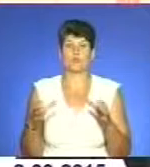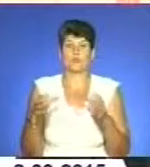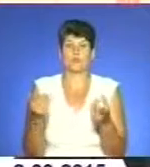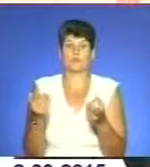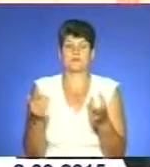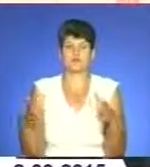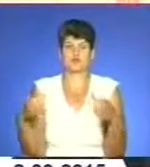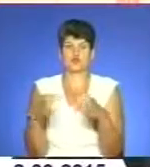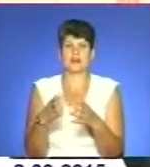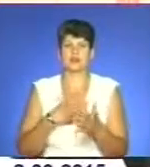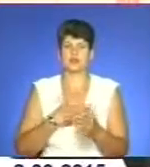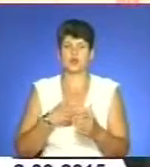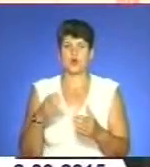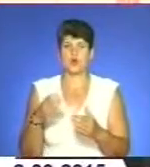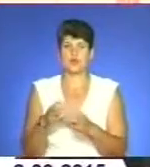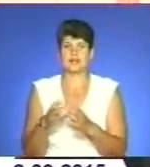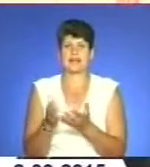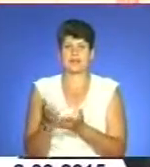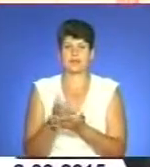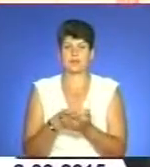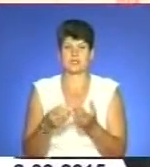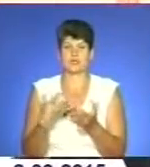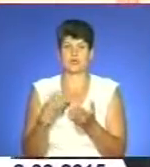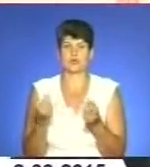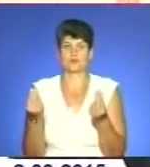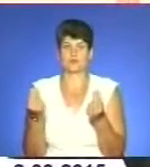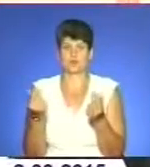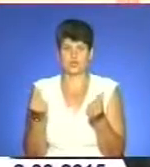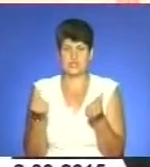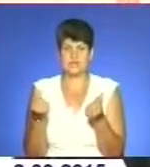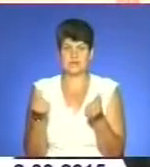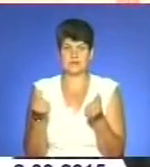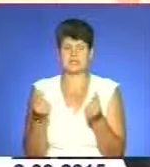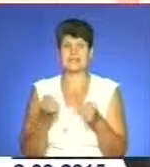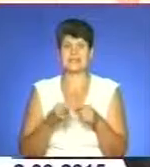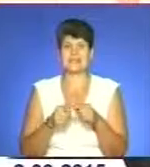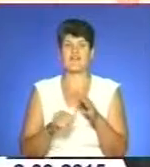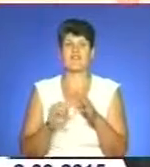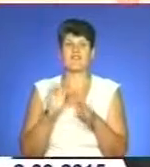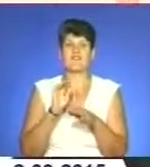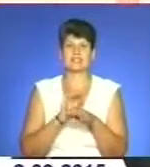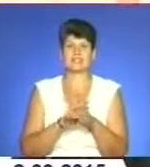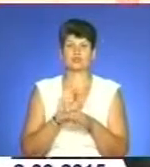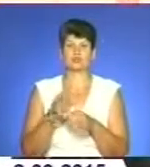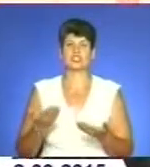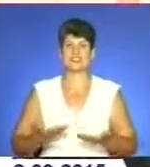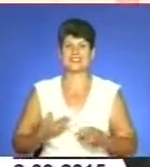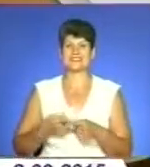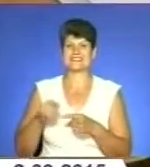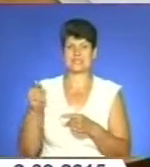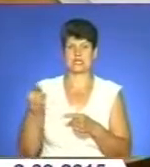для накопичення власних бюджетів. Тому що від накопичення бюджетів це фактично буде життя цієї